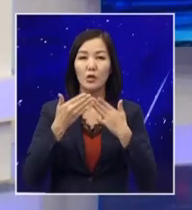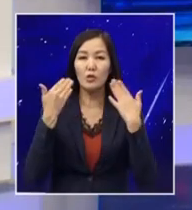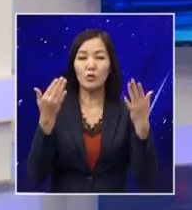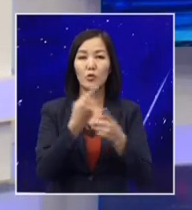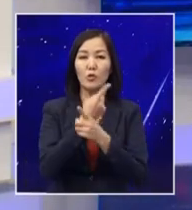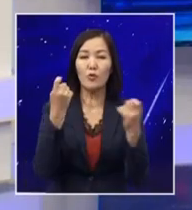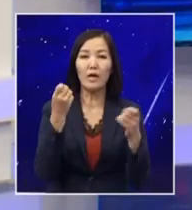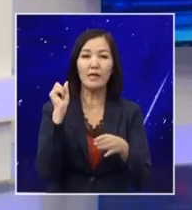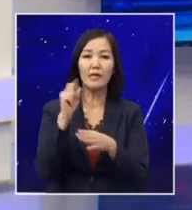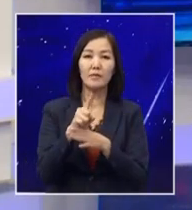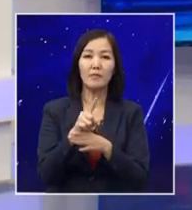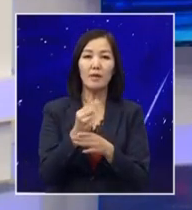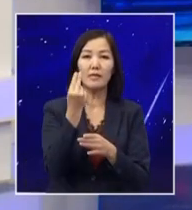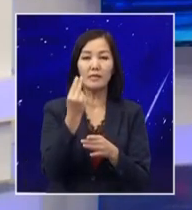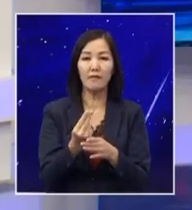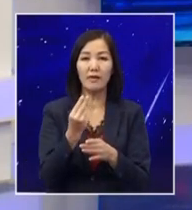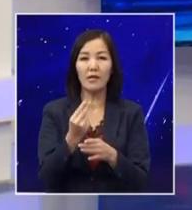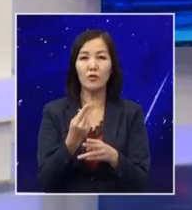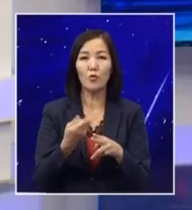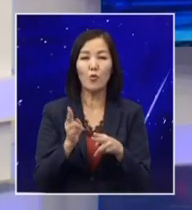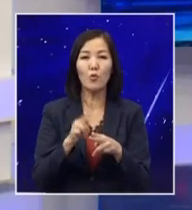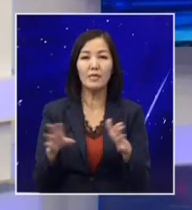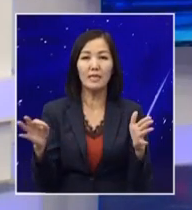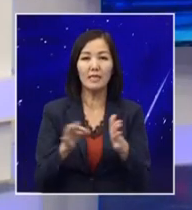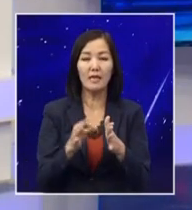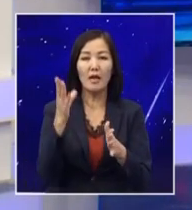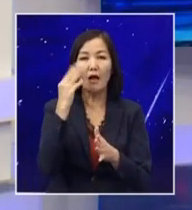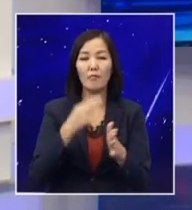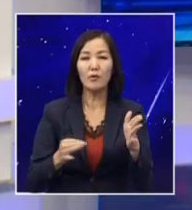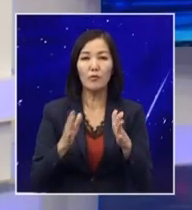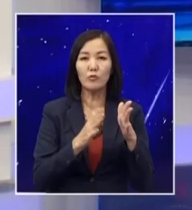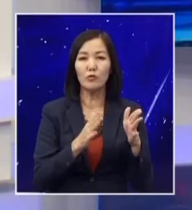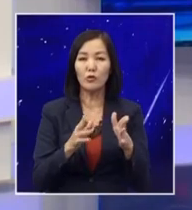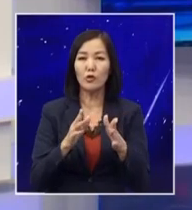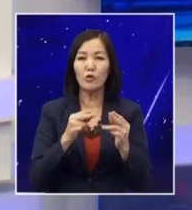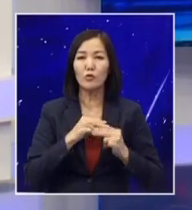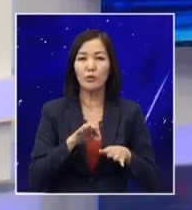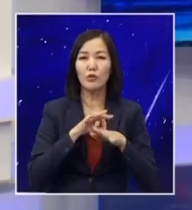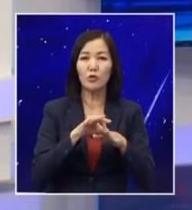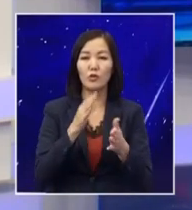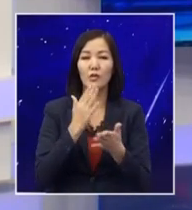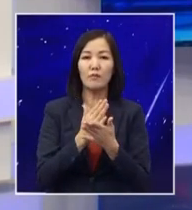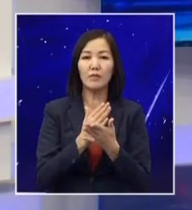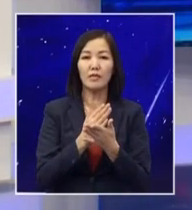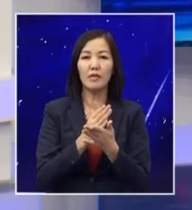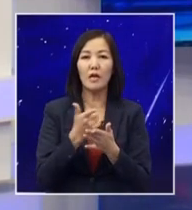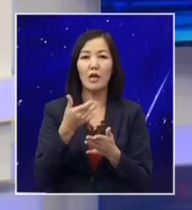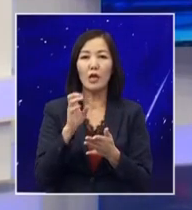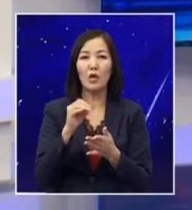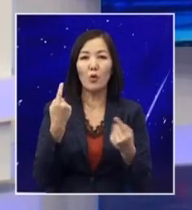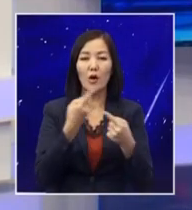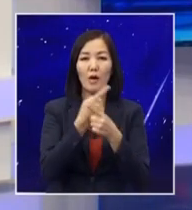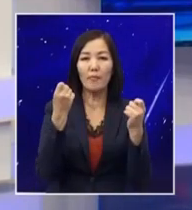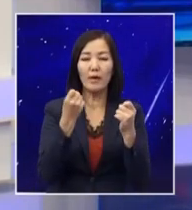Жолдаудағы тапсырмалардың бірі цифрландыру, осы мақсатта Алматы облысында жүйелі жұмыстар жүргізіліп жатыр. Мәселен, өңірдегі геоақпараттық жүйені